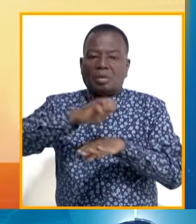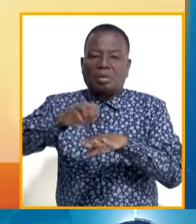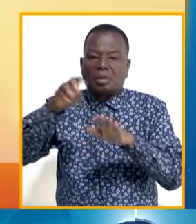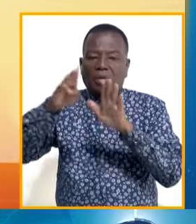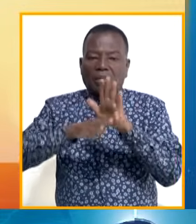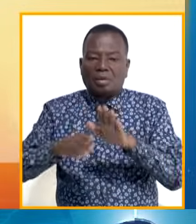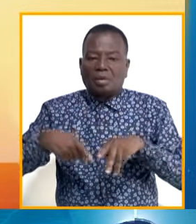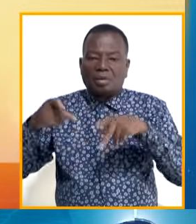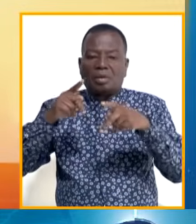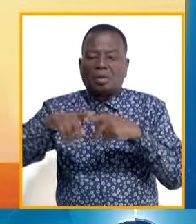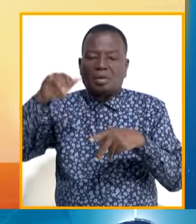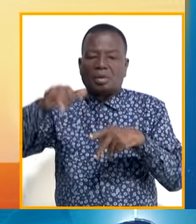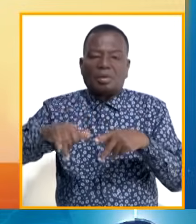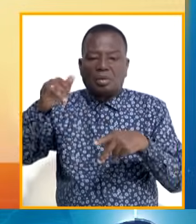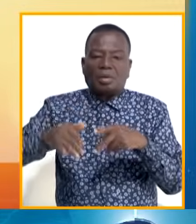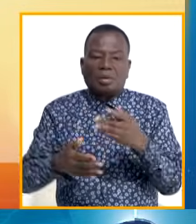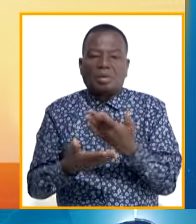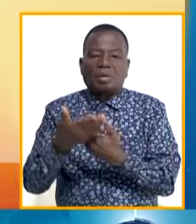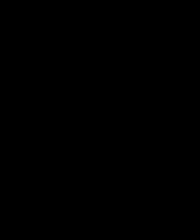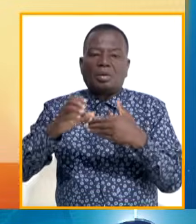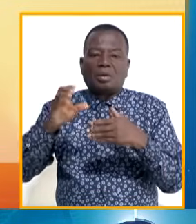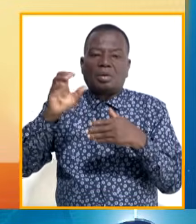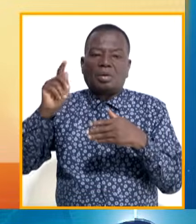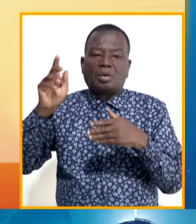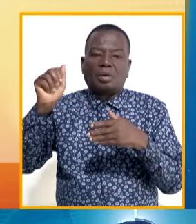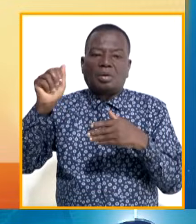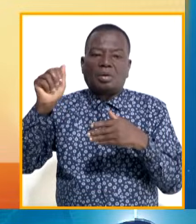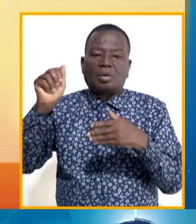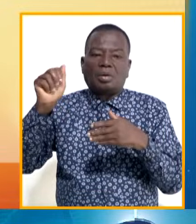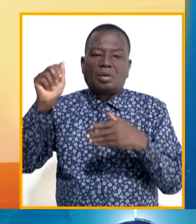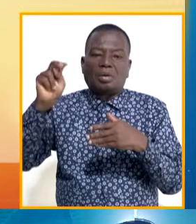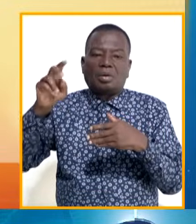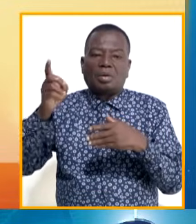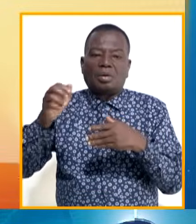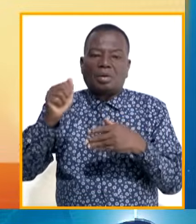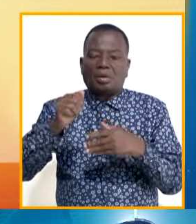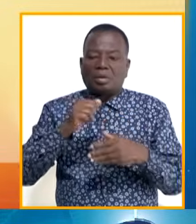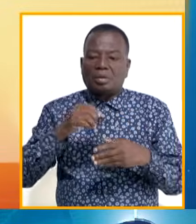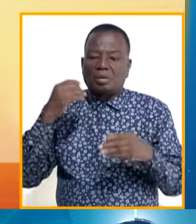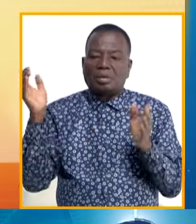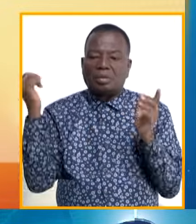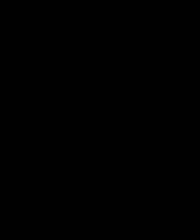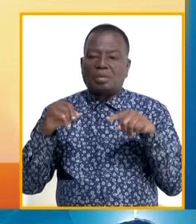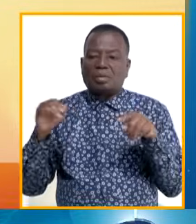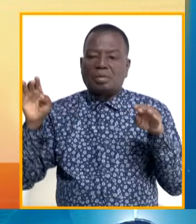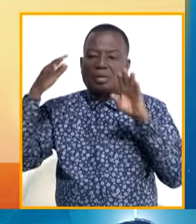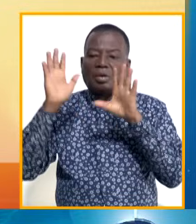hier mardi à Yamoussoukro par Mme Kandia Kamara. C'était lors de la clôture de la deuxième